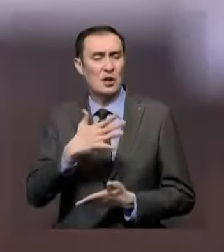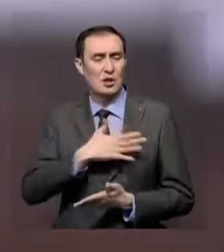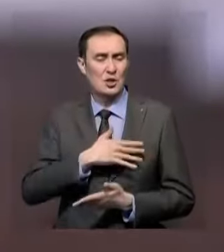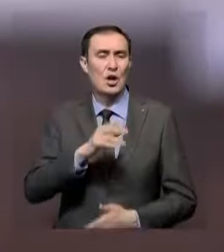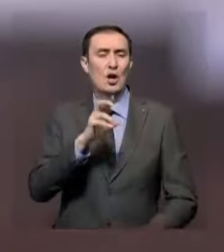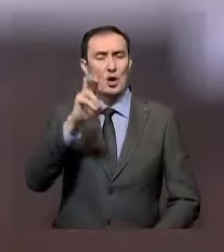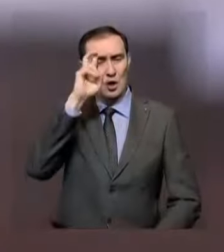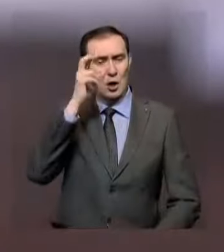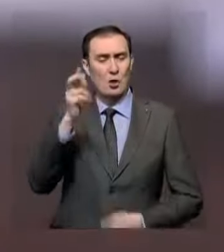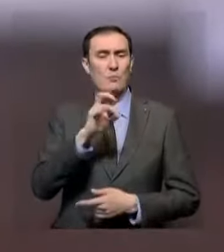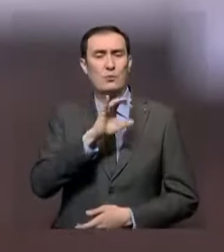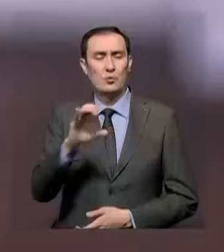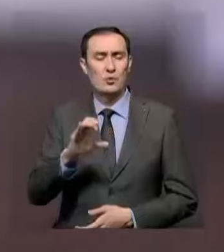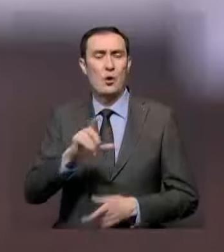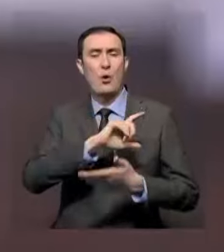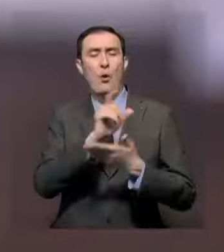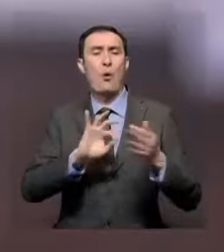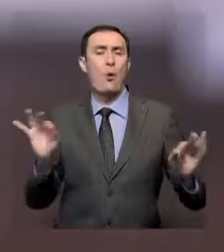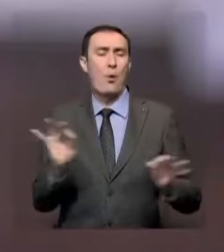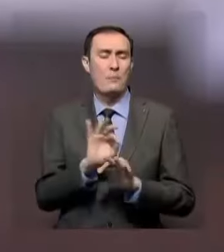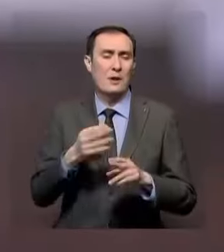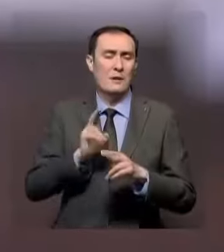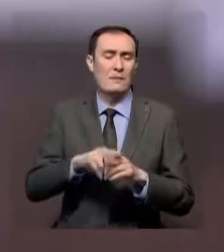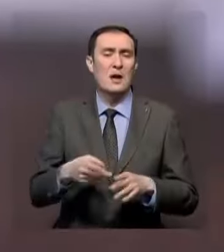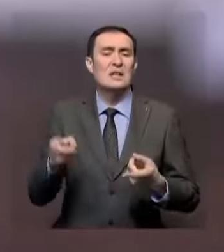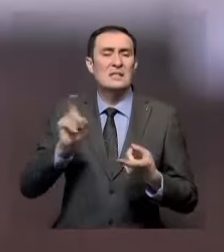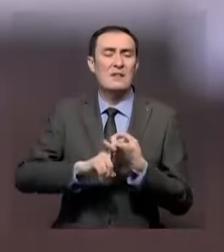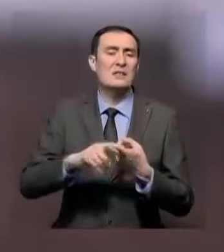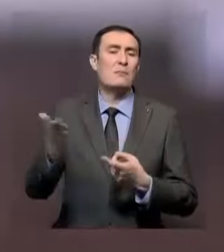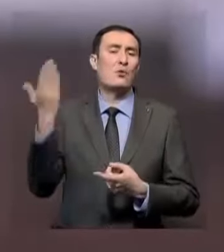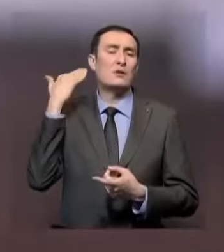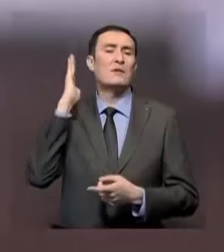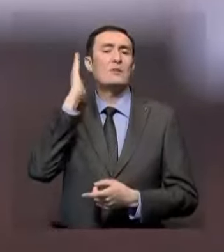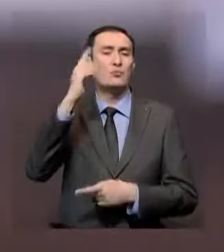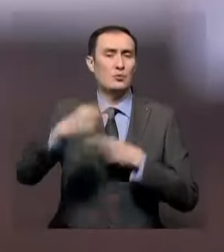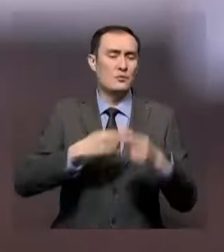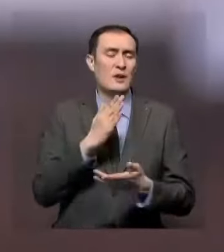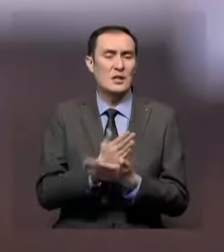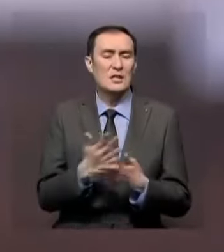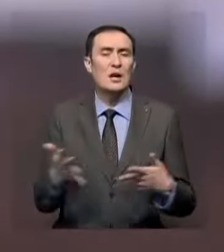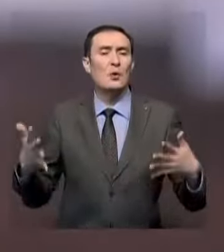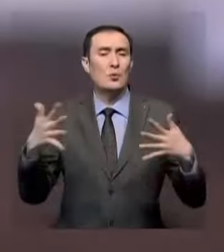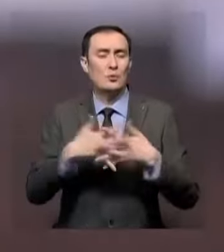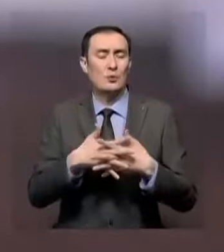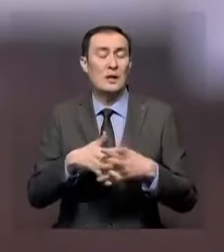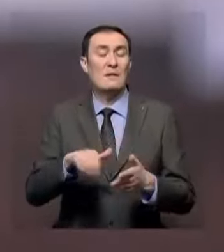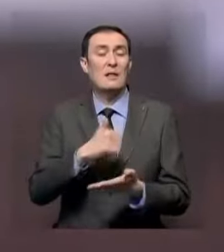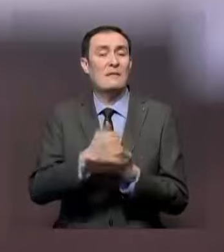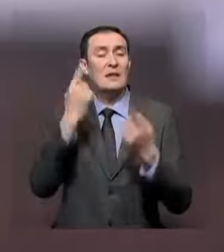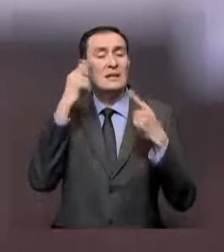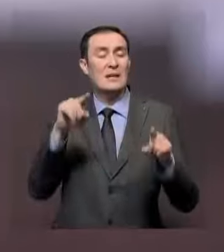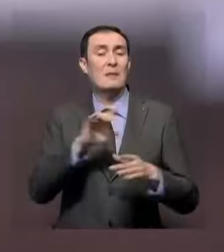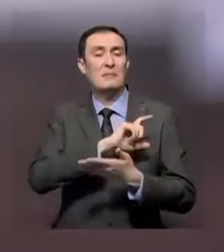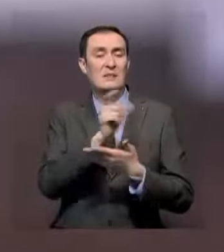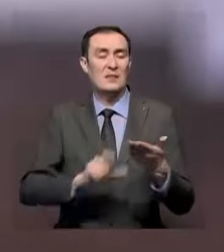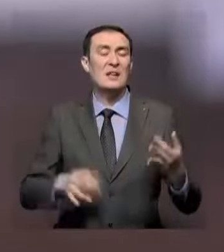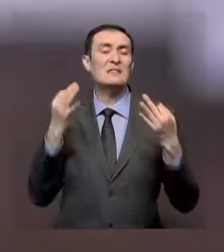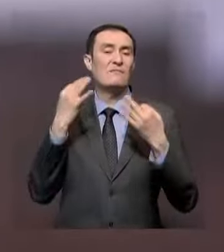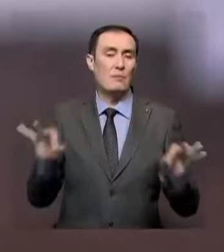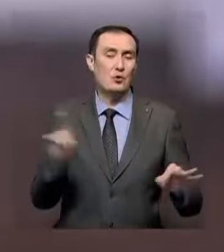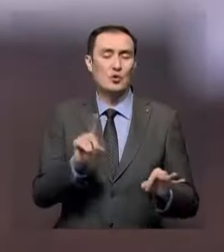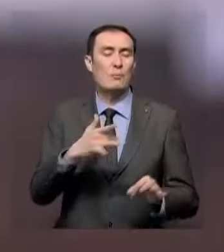Роберту Брюсу. Опера представляет некий своеобразный мост между прошлым и будущим. Здесь есть мультикультурный аспект, ключевая идея произведения — свобода, та,